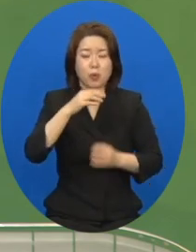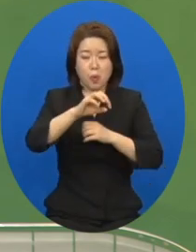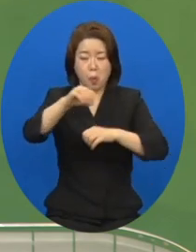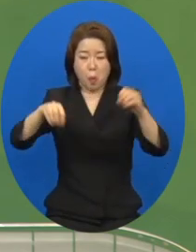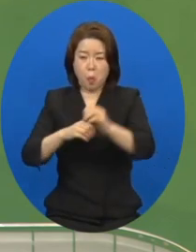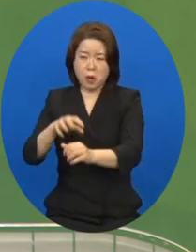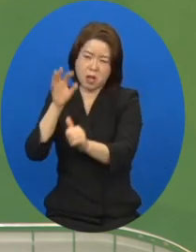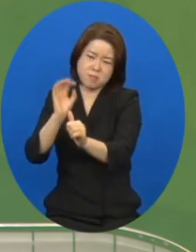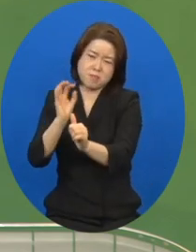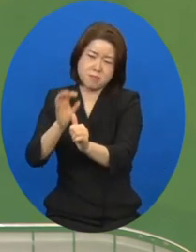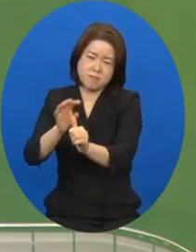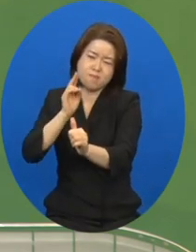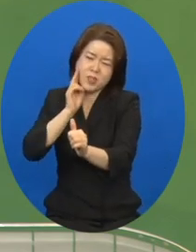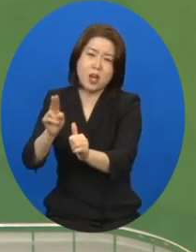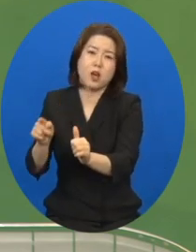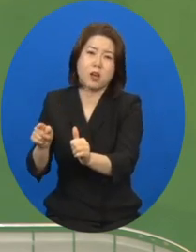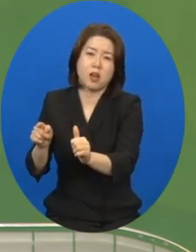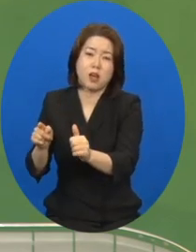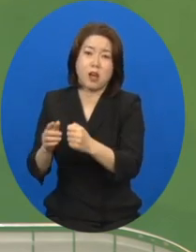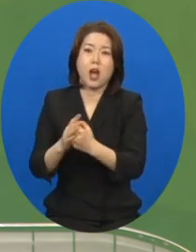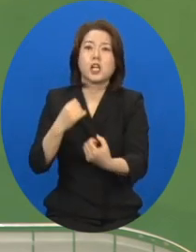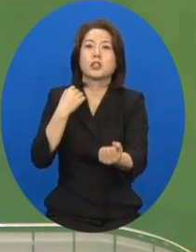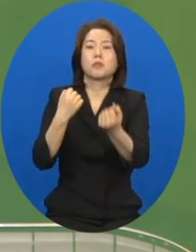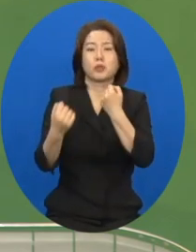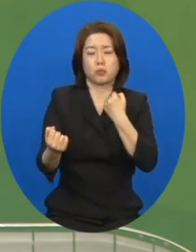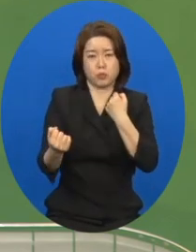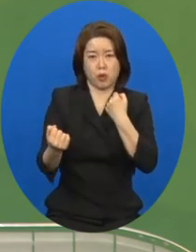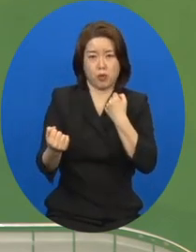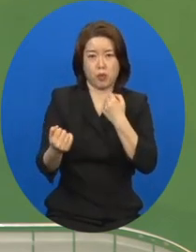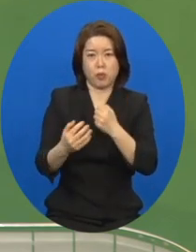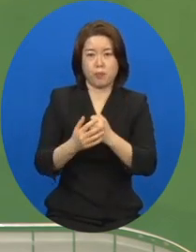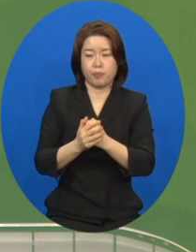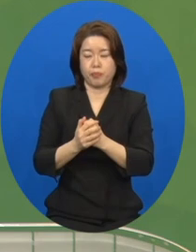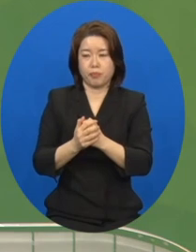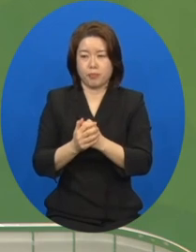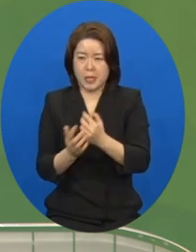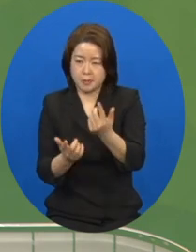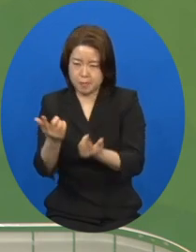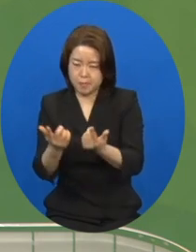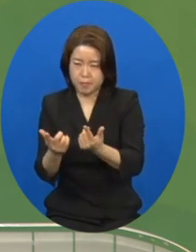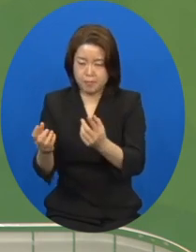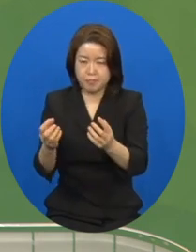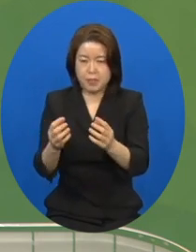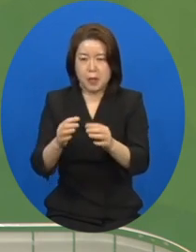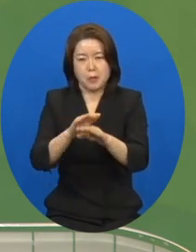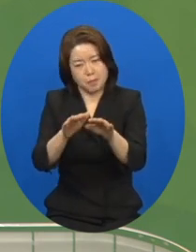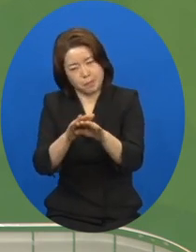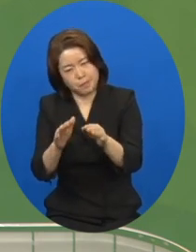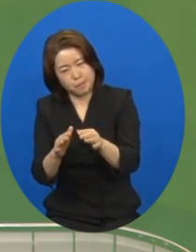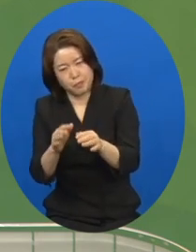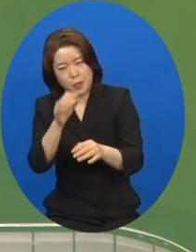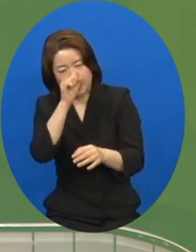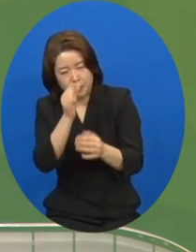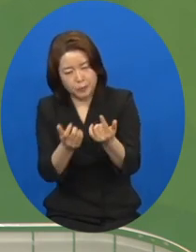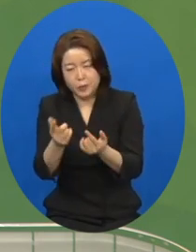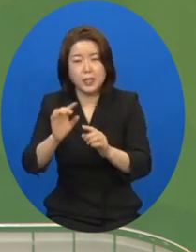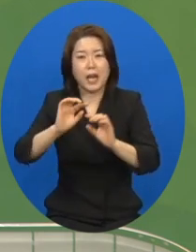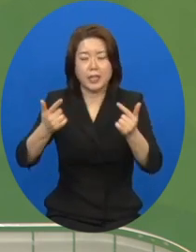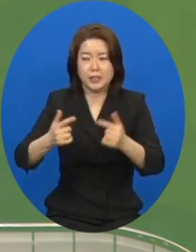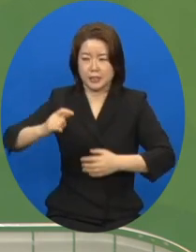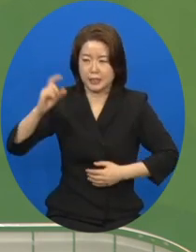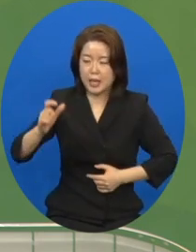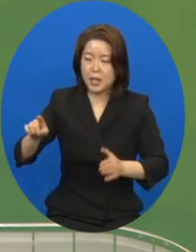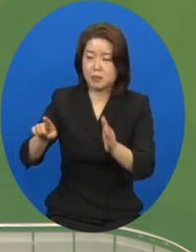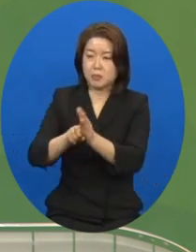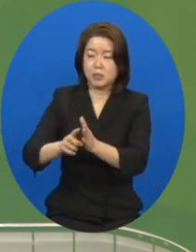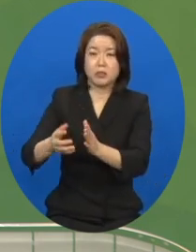핍박만 너무너무 심해요. 그런데도 타협하지 않는 아주 강인한 믿음을 가지고 있는 분들을